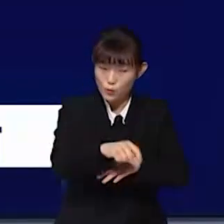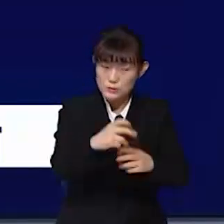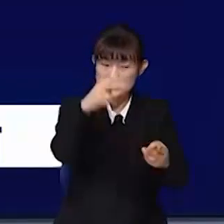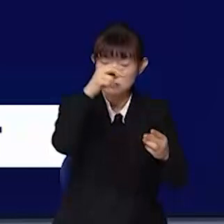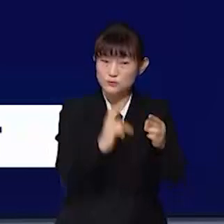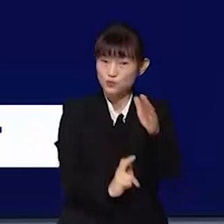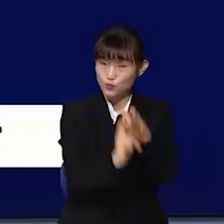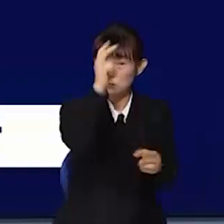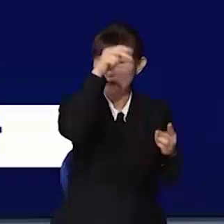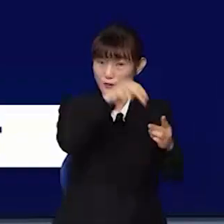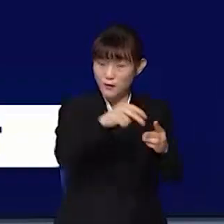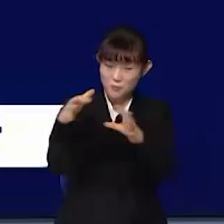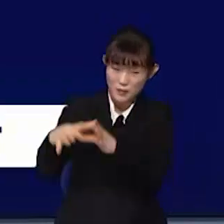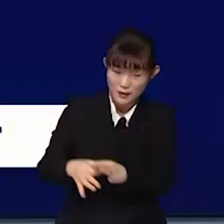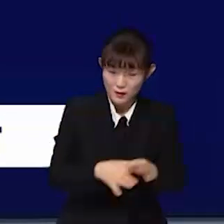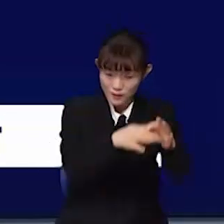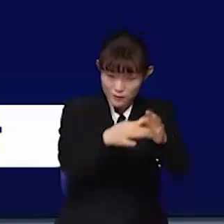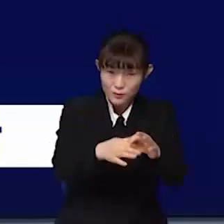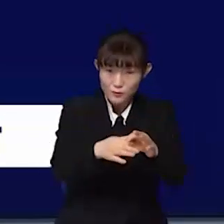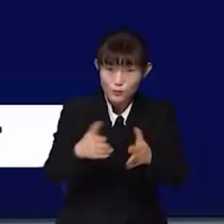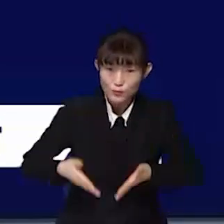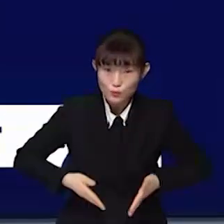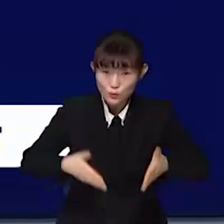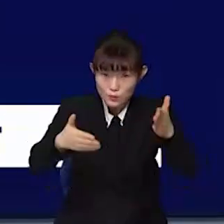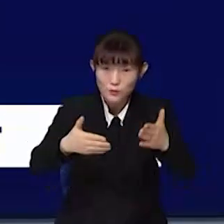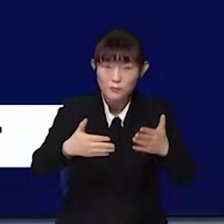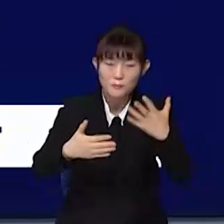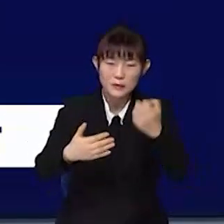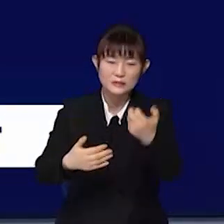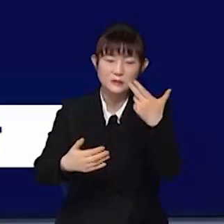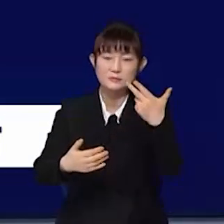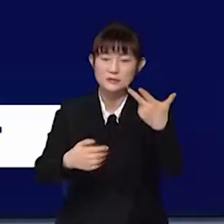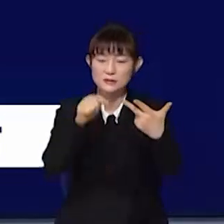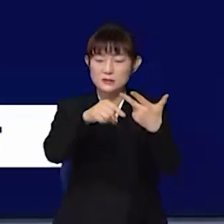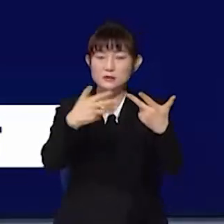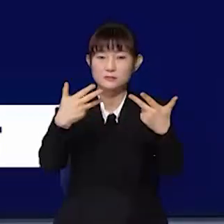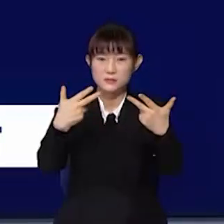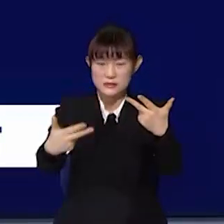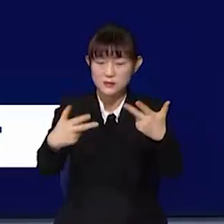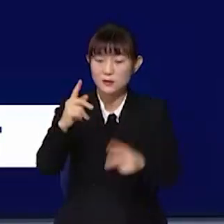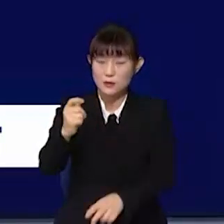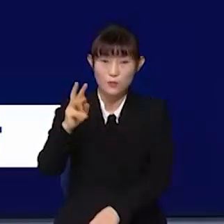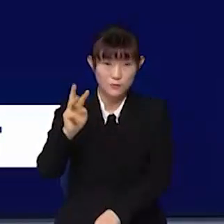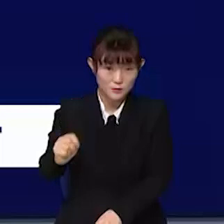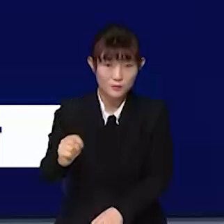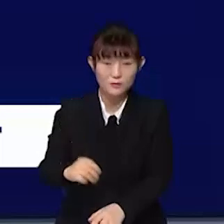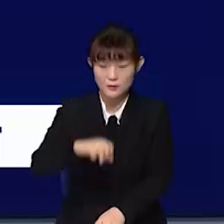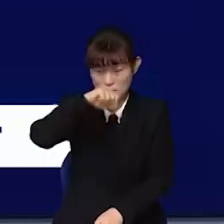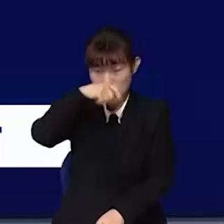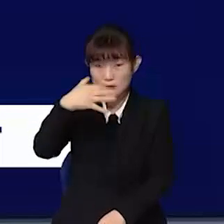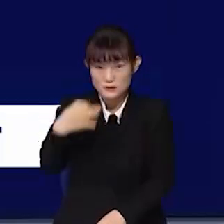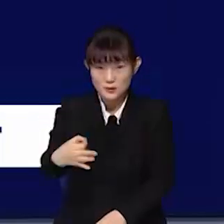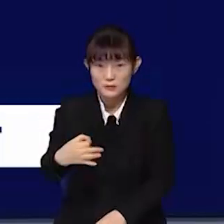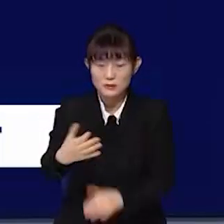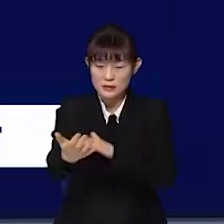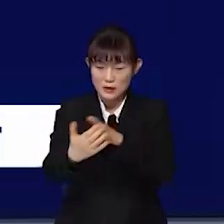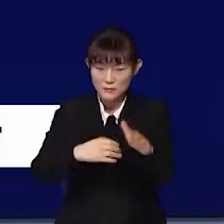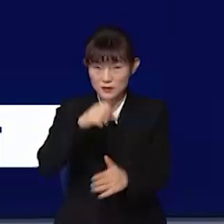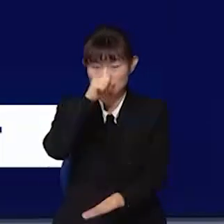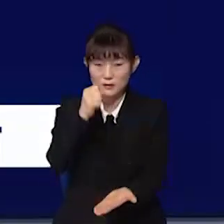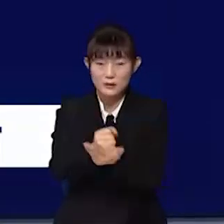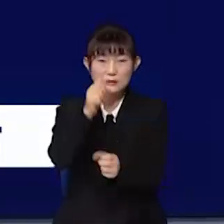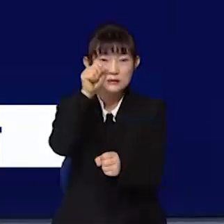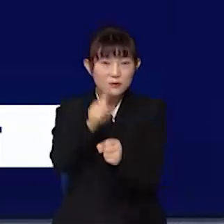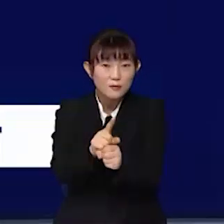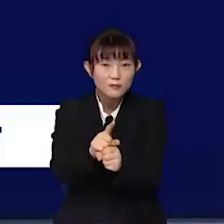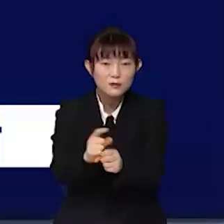가는 고속도로 87.7km 직선 고속도로거든요. 이 예산 사전 타당성 조사 용역비가